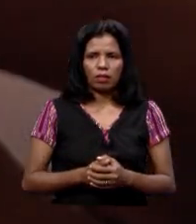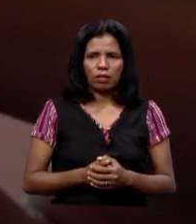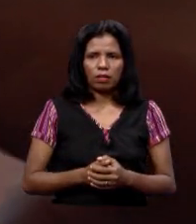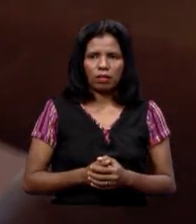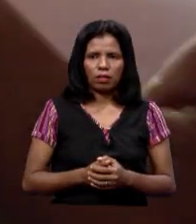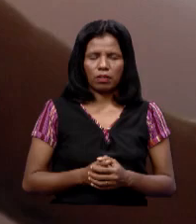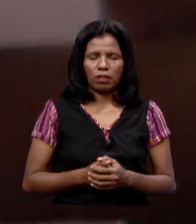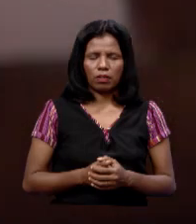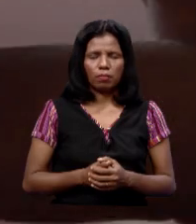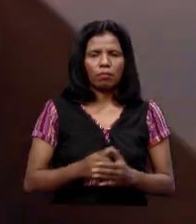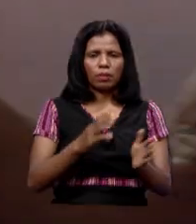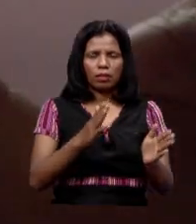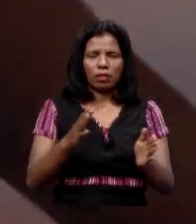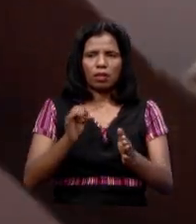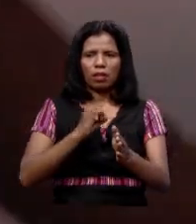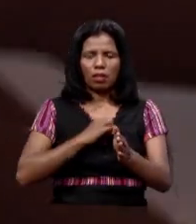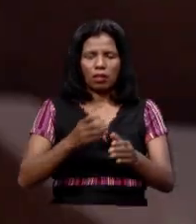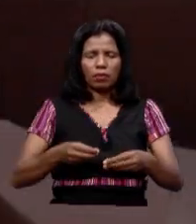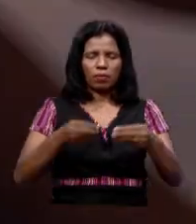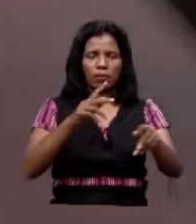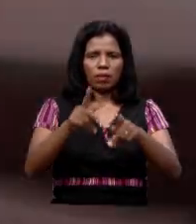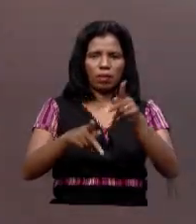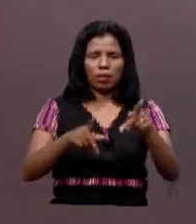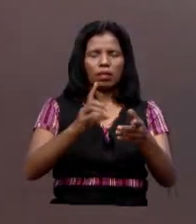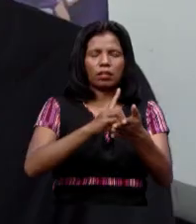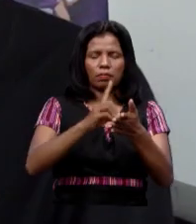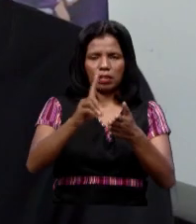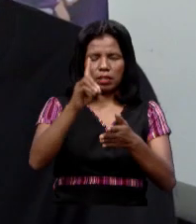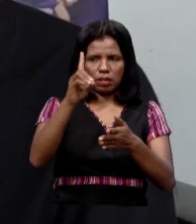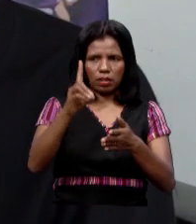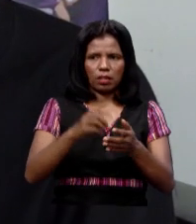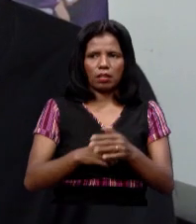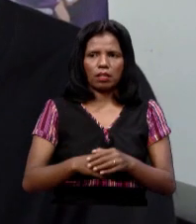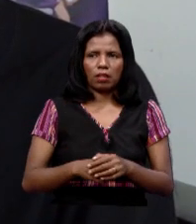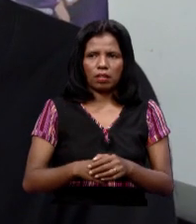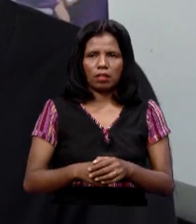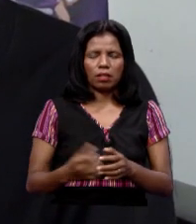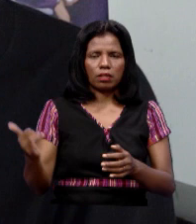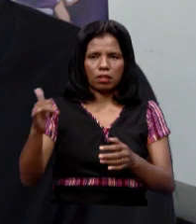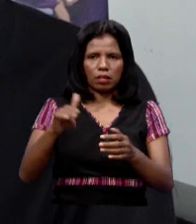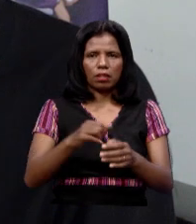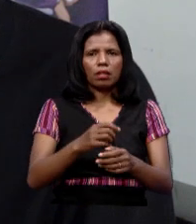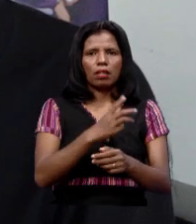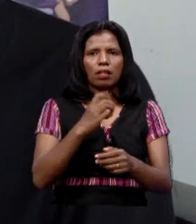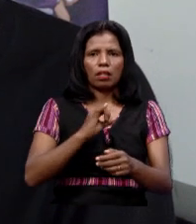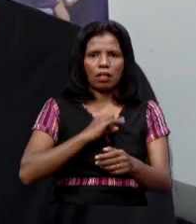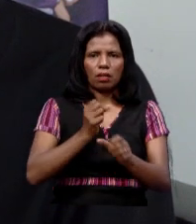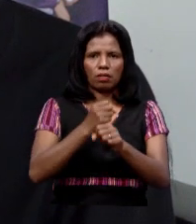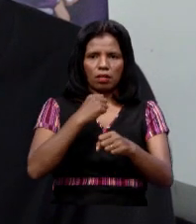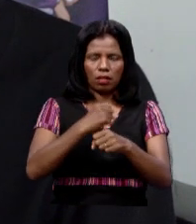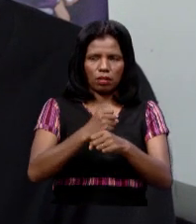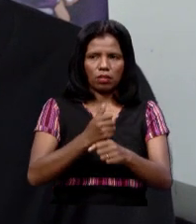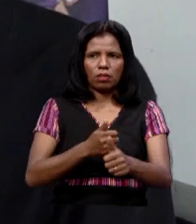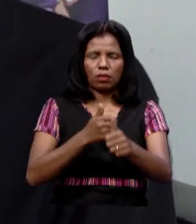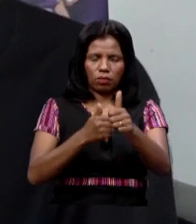baim baim hau ko ba emane semana ida nebe tergantung orderan nebe matam baim baim hau halon mus tergantung